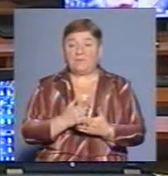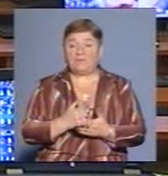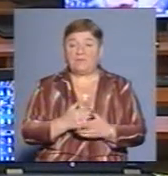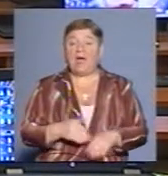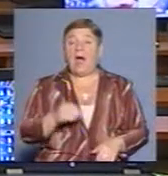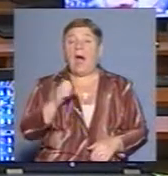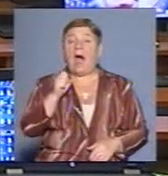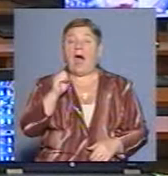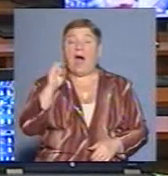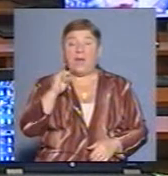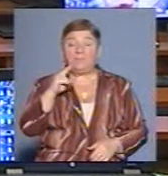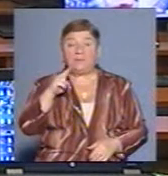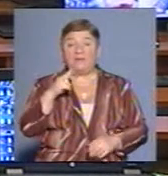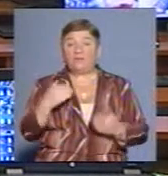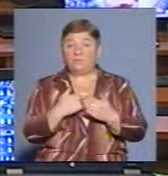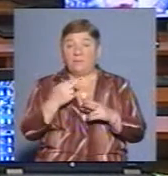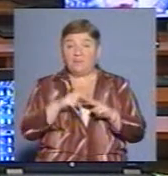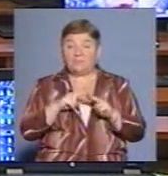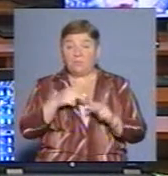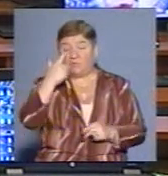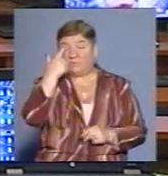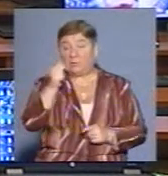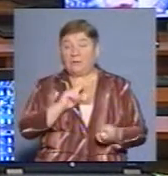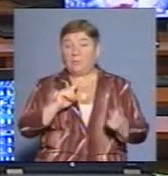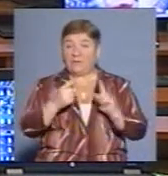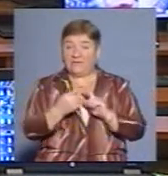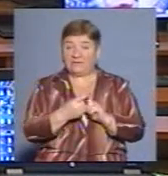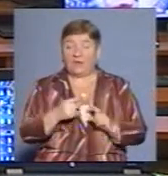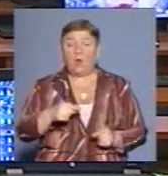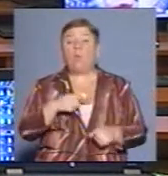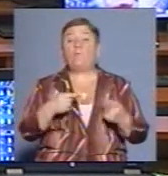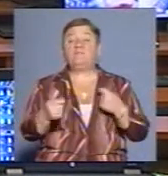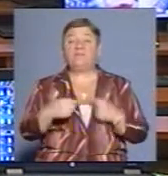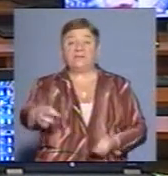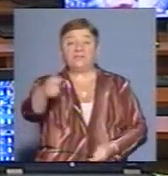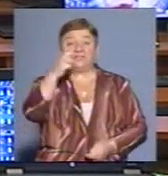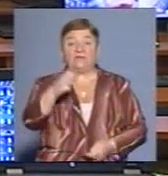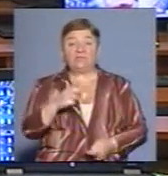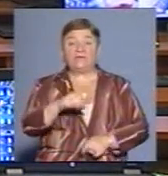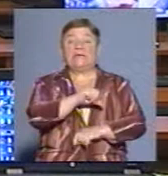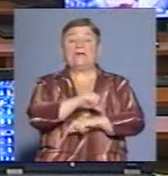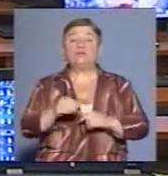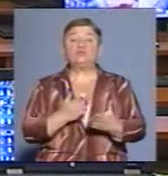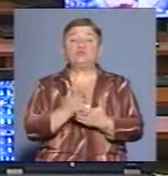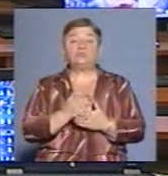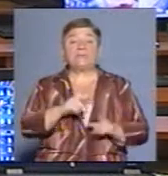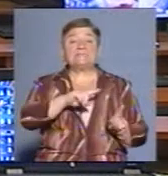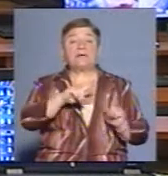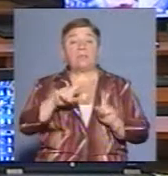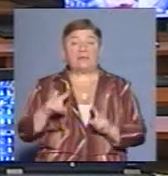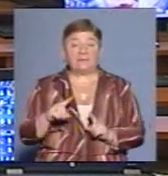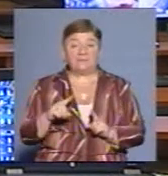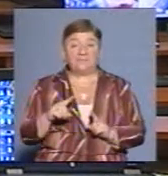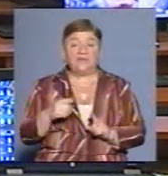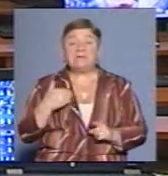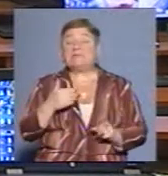ID-картку можуть оформити всі охочі. Про це повідомила речниця Головного управління Державної міграційної служби на Закарпатті Ольга Поштак.